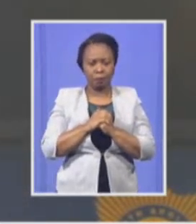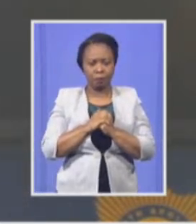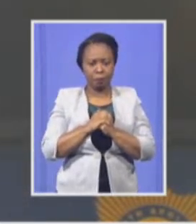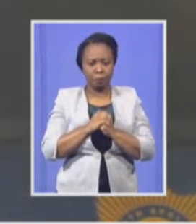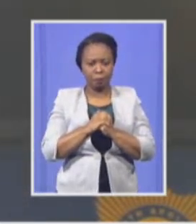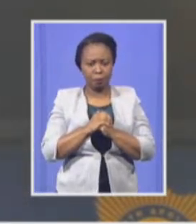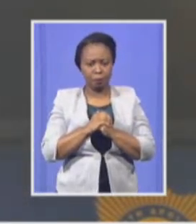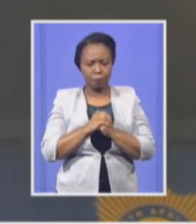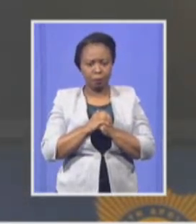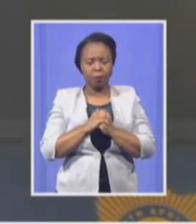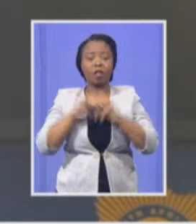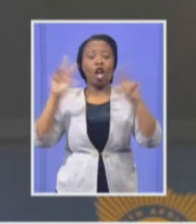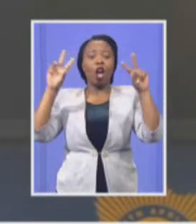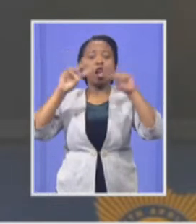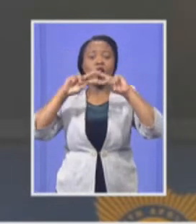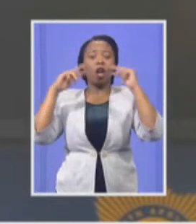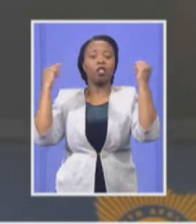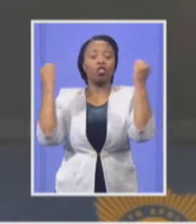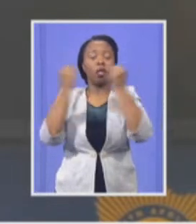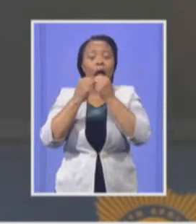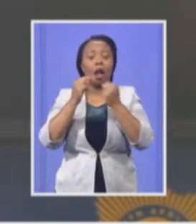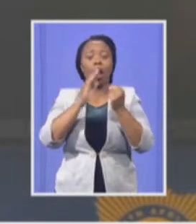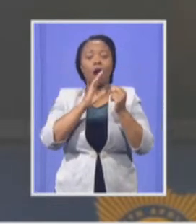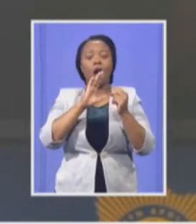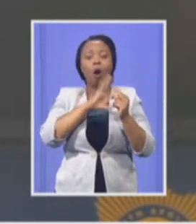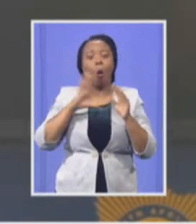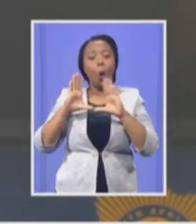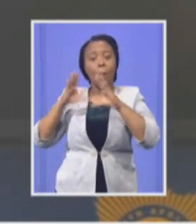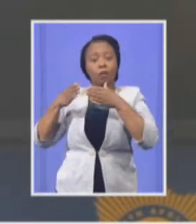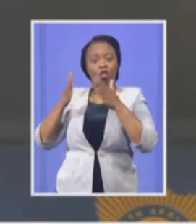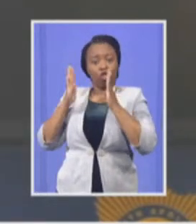Ufikile ku National Commissioner uthe